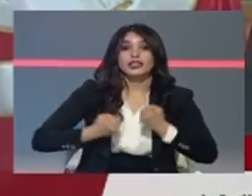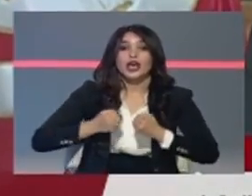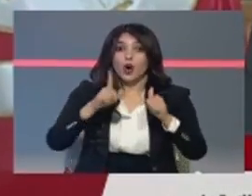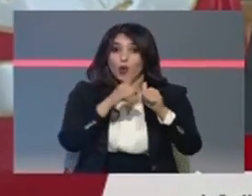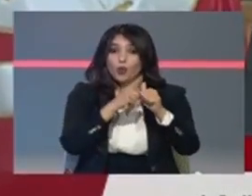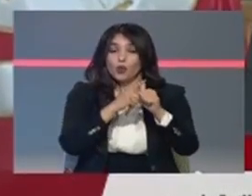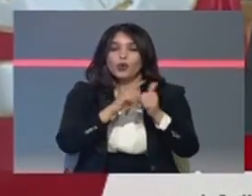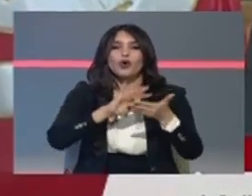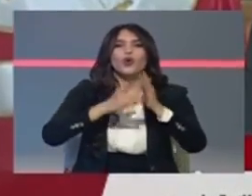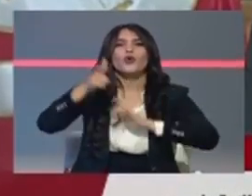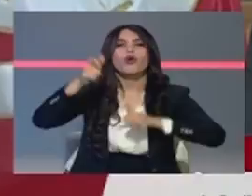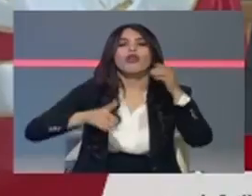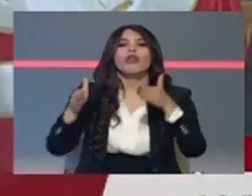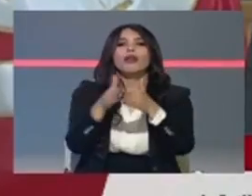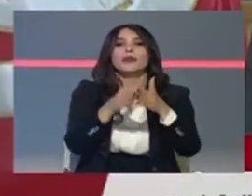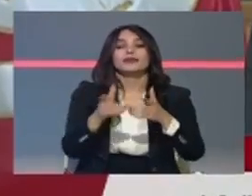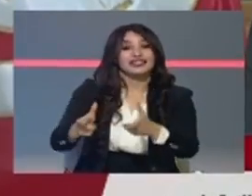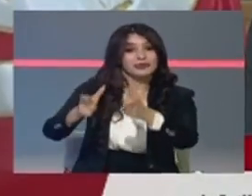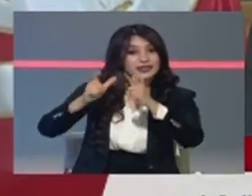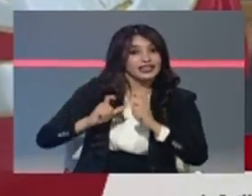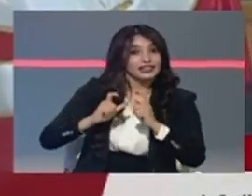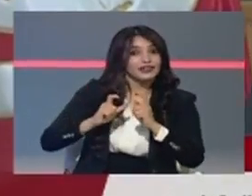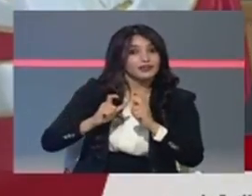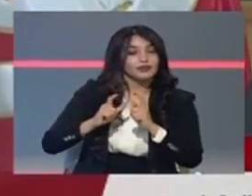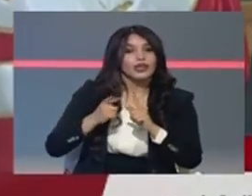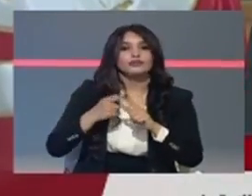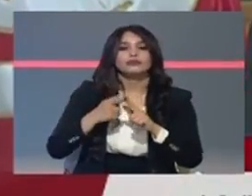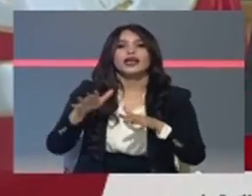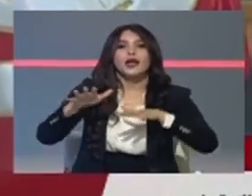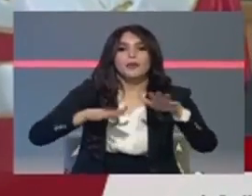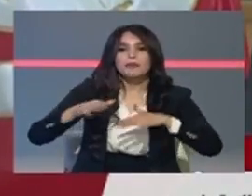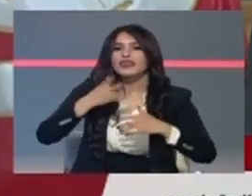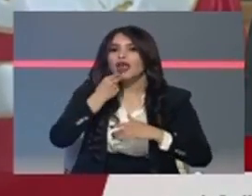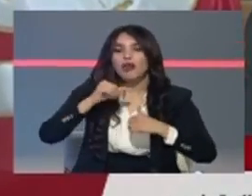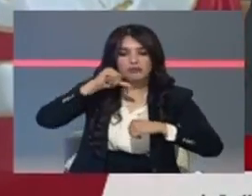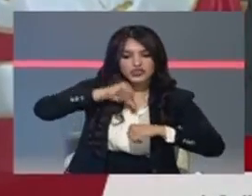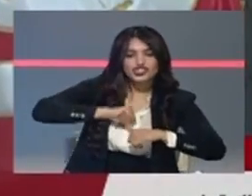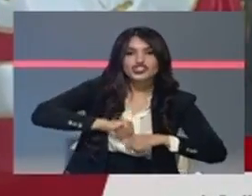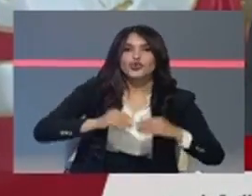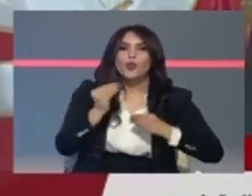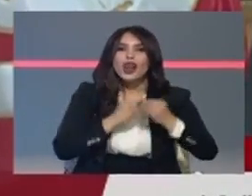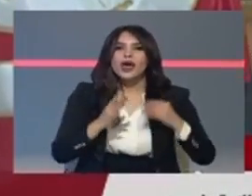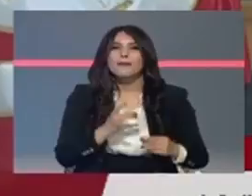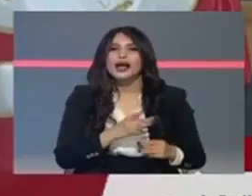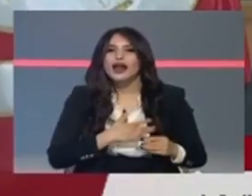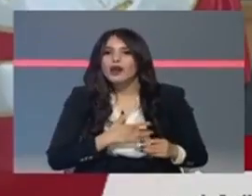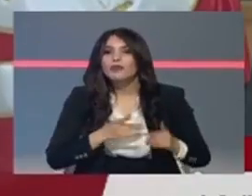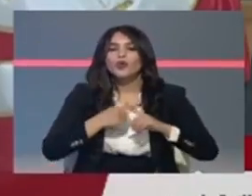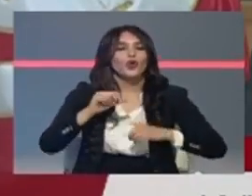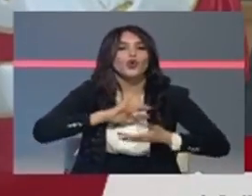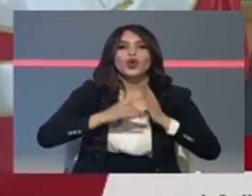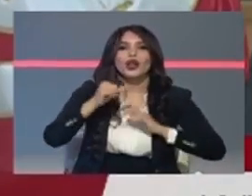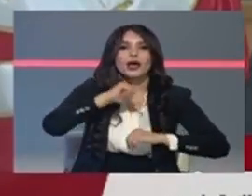أولا كل المطالب التكفل بالعمليات الجراحية للقلب والشرايين، كذلك